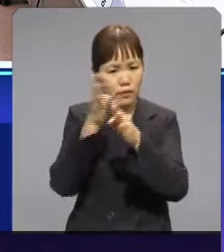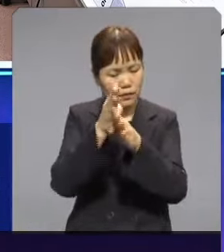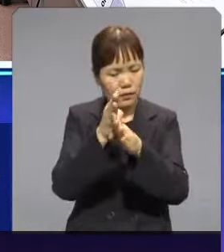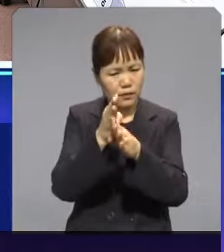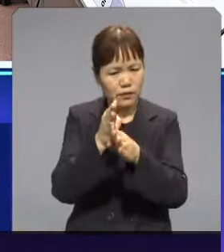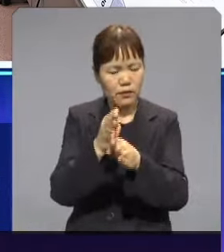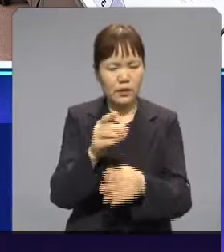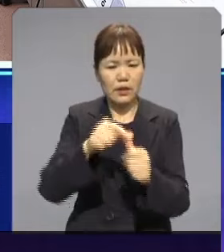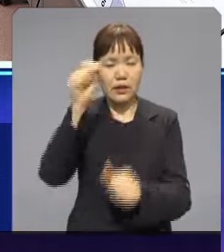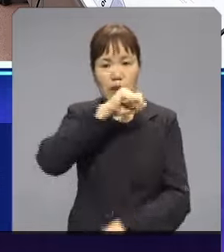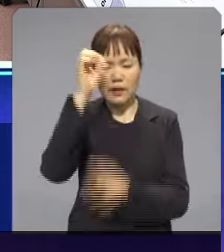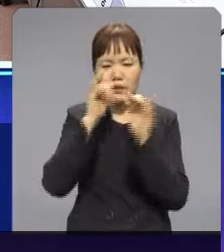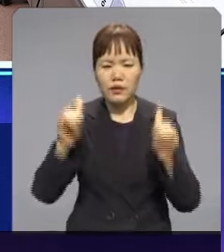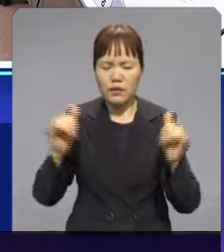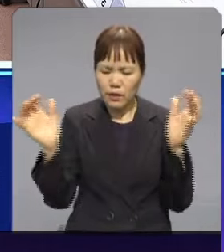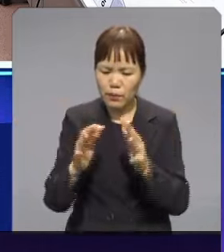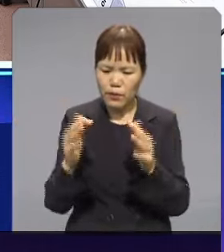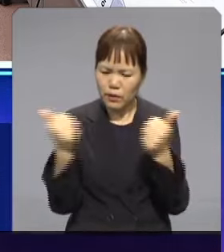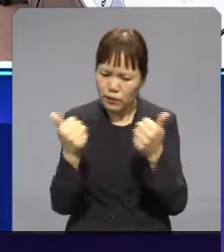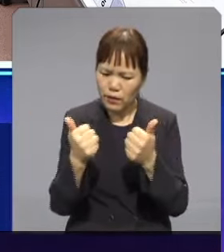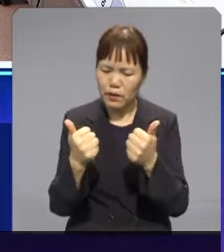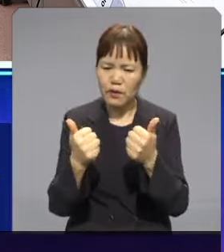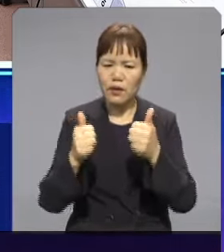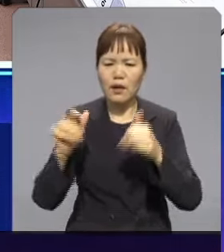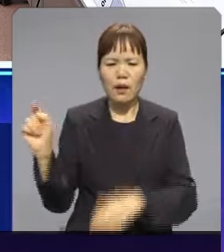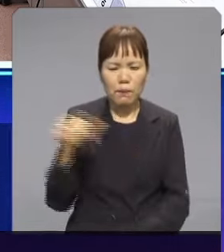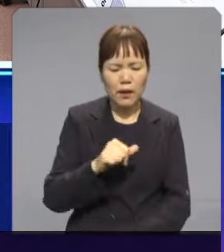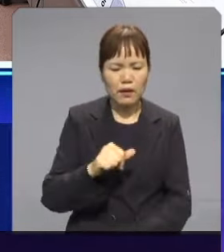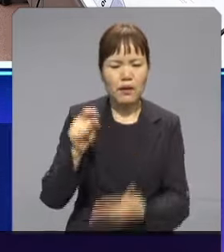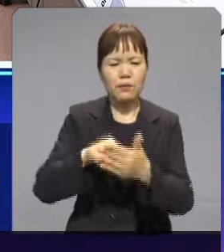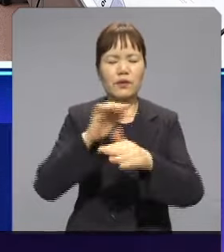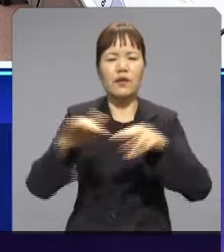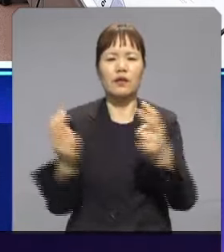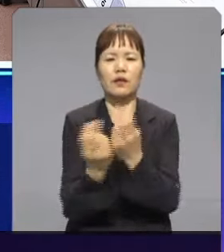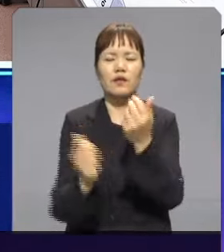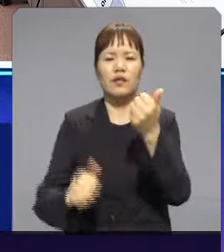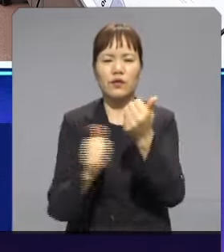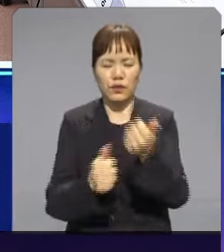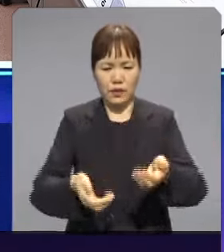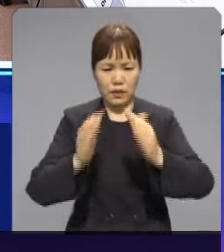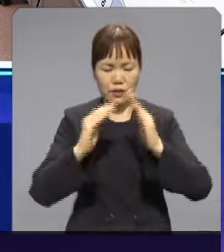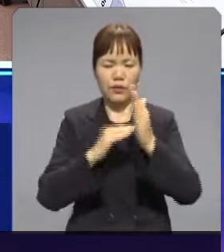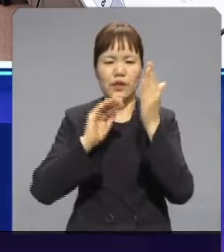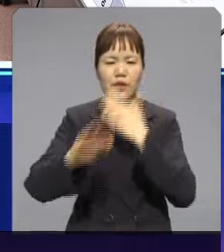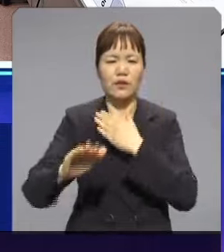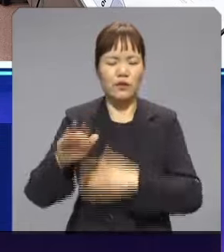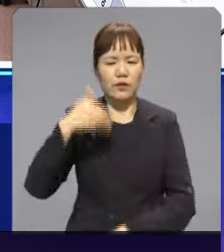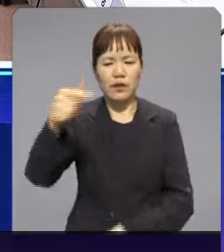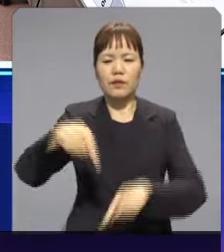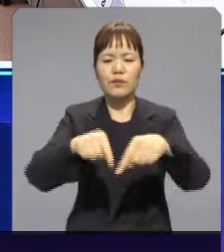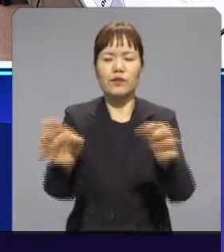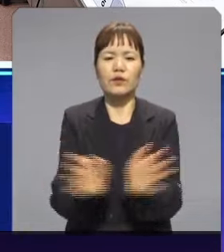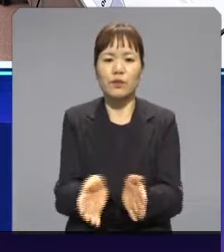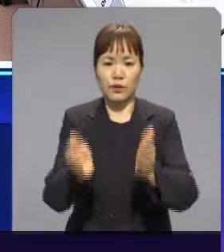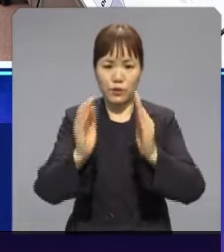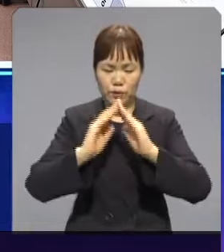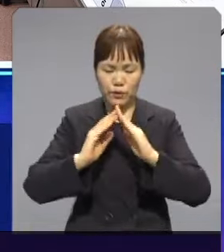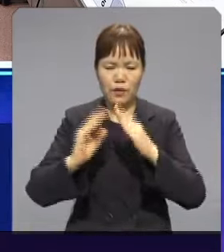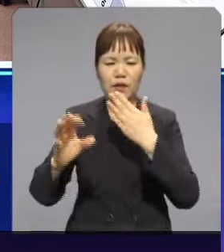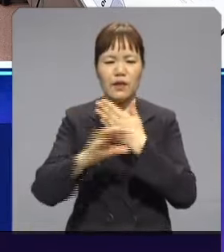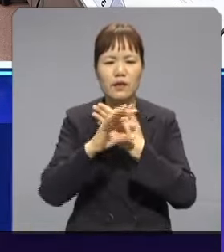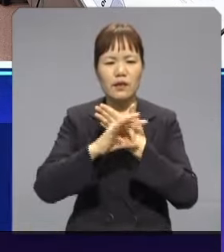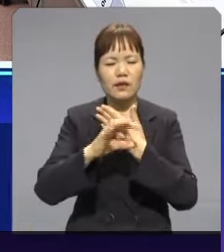머리를 맞대고 대응책을 논의했는데 우선 신속히 비상대책위원회를 꾸리고 차기 지도부를 구성하기로 잠정 결론을